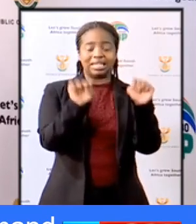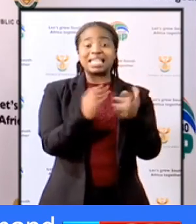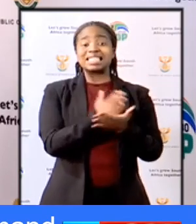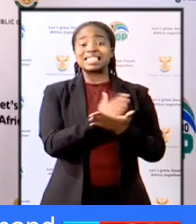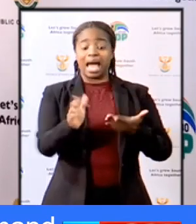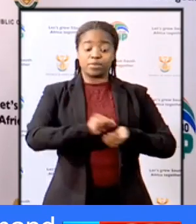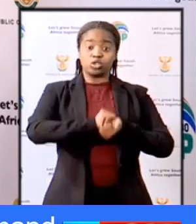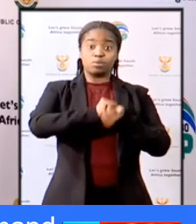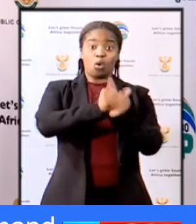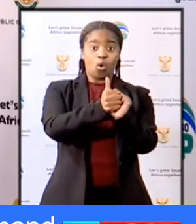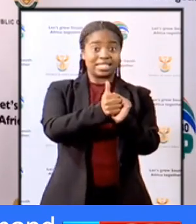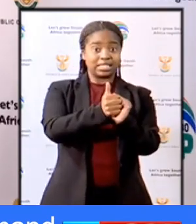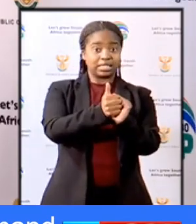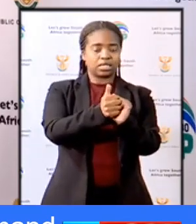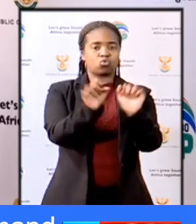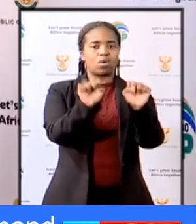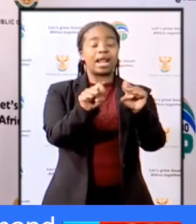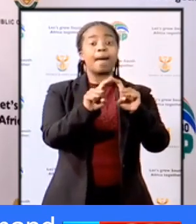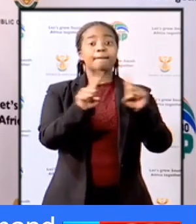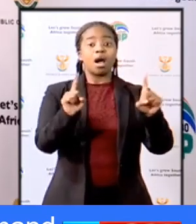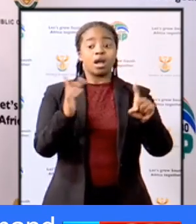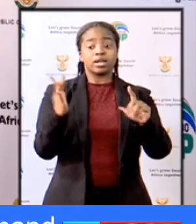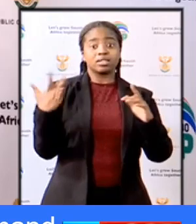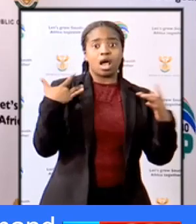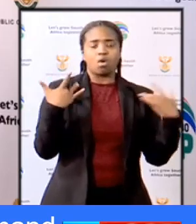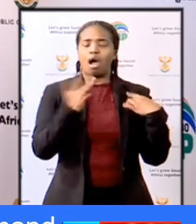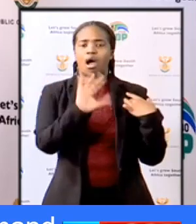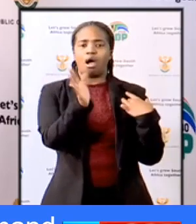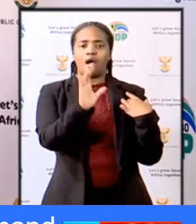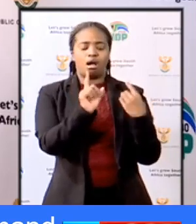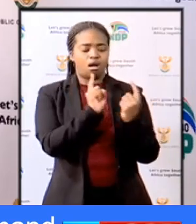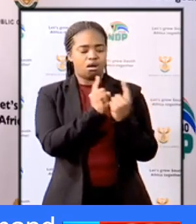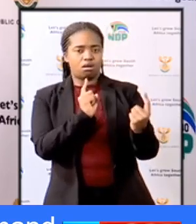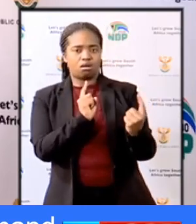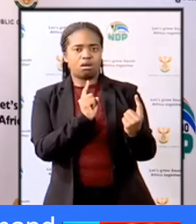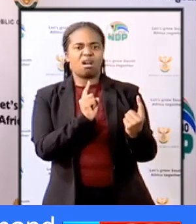ezithize ezingathintani labantu bengathintani mabedlala lo mdlalo.